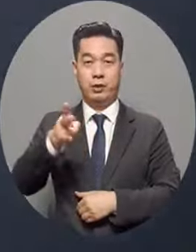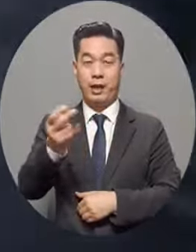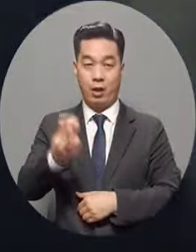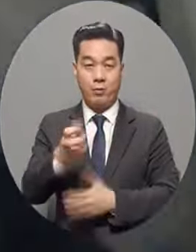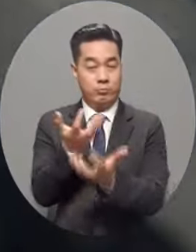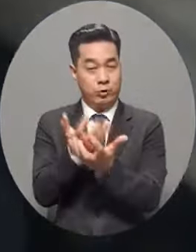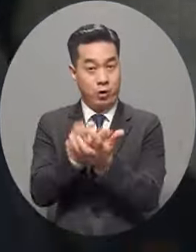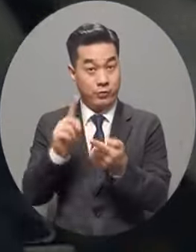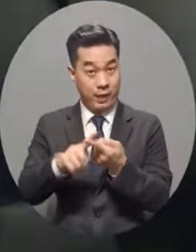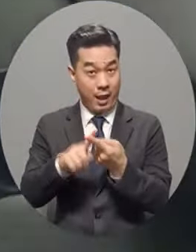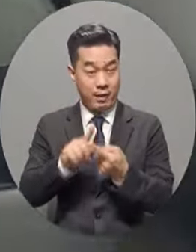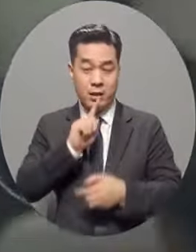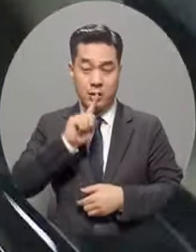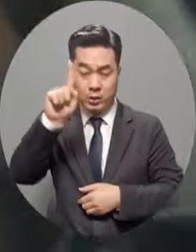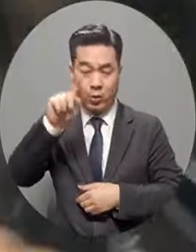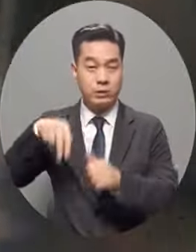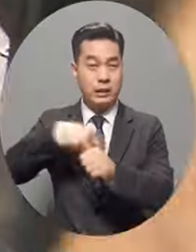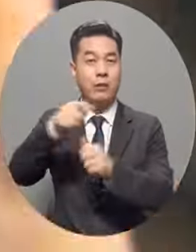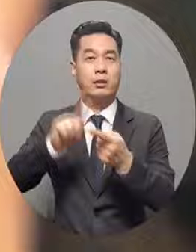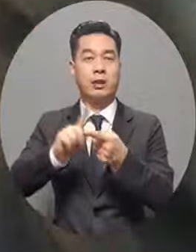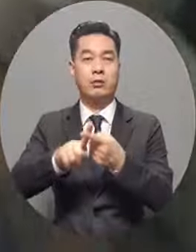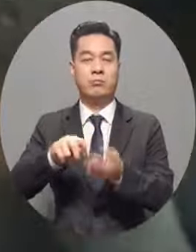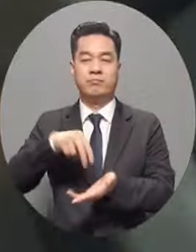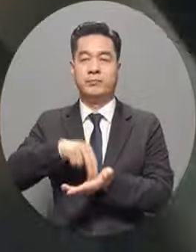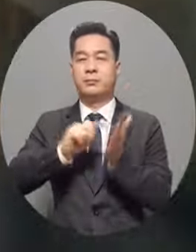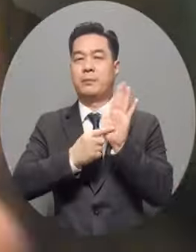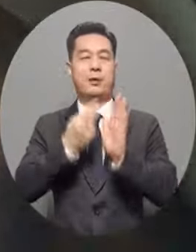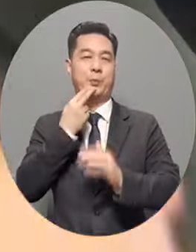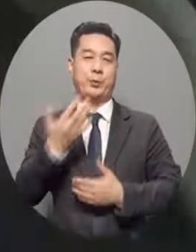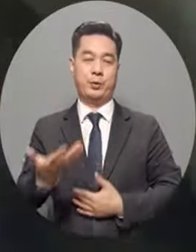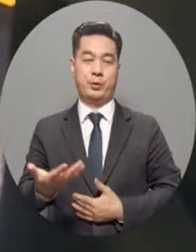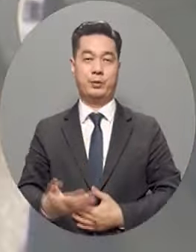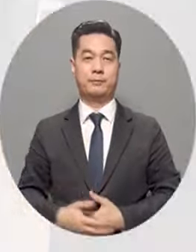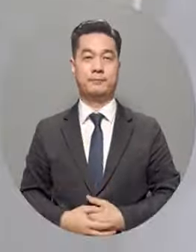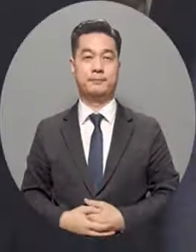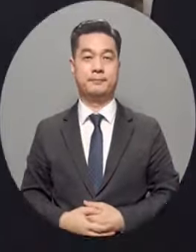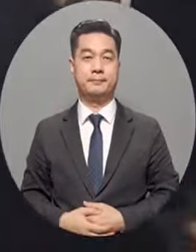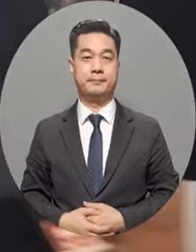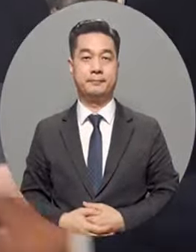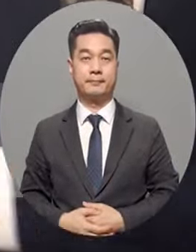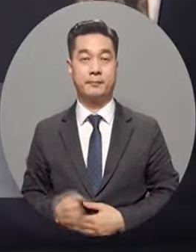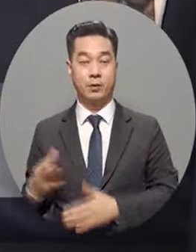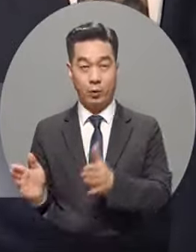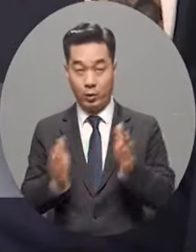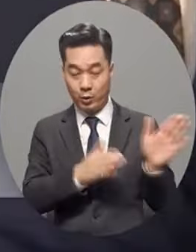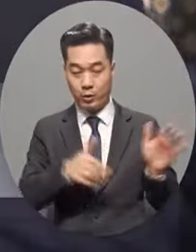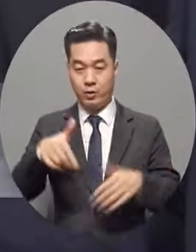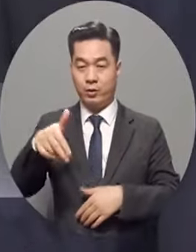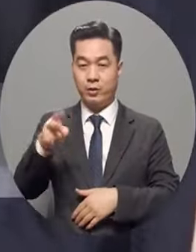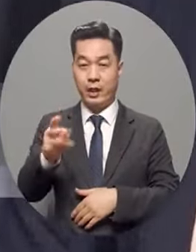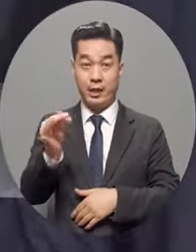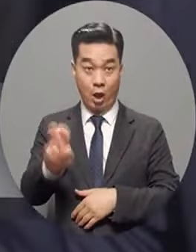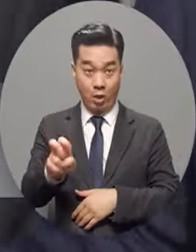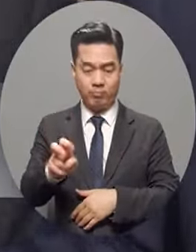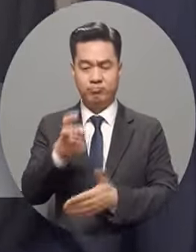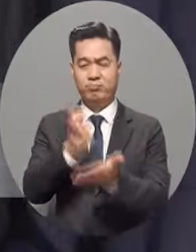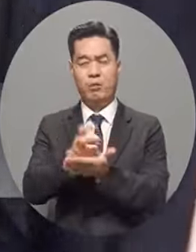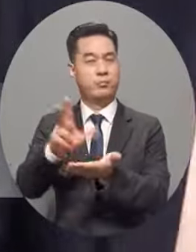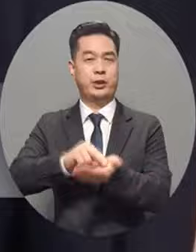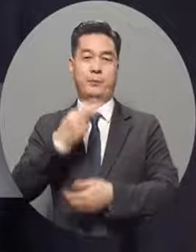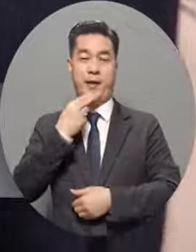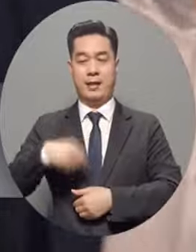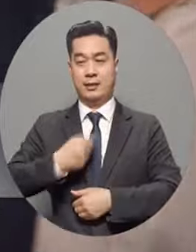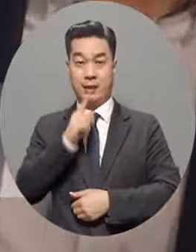대해 조 전 사령관 측은 아무 입장을 밝히지 않았습니다. 한편 계엄령 문건은 법적 문제가 없다는 자신의